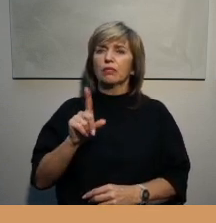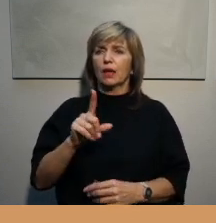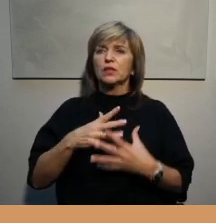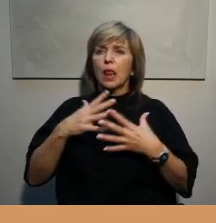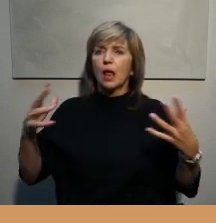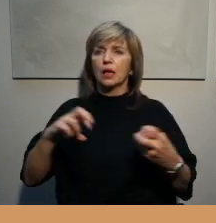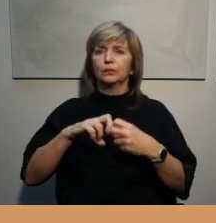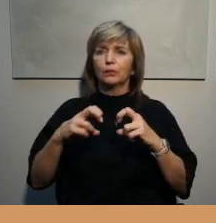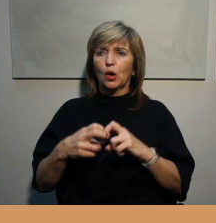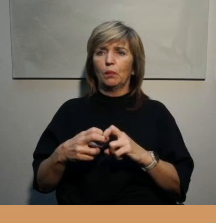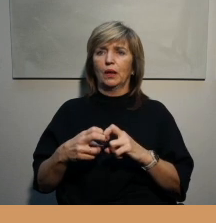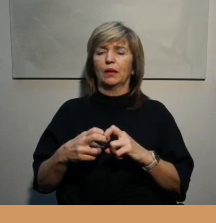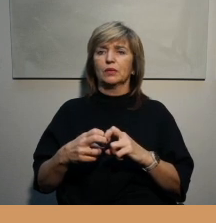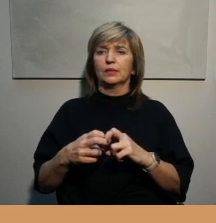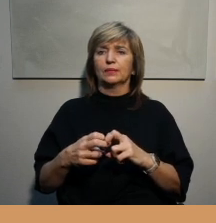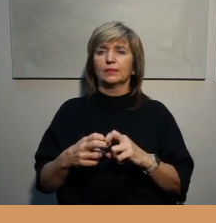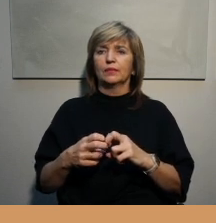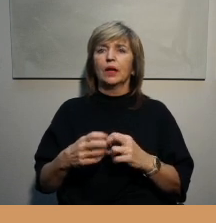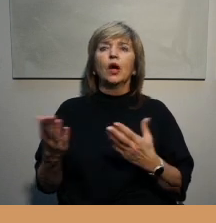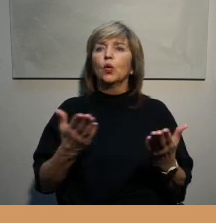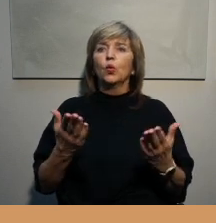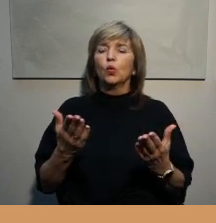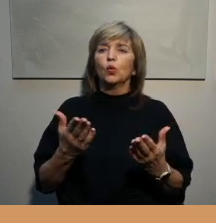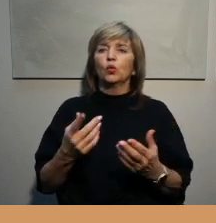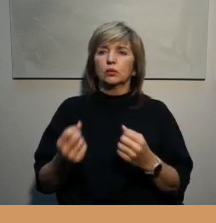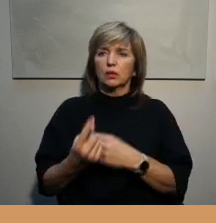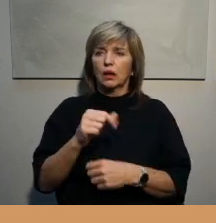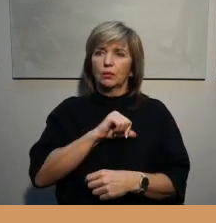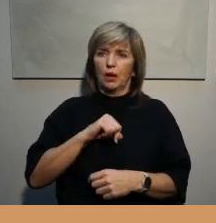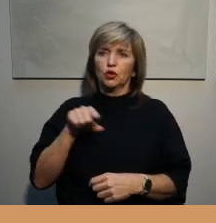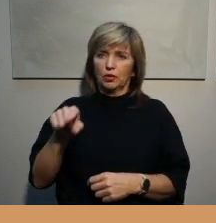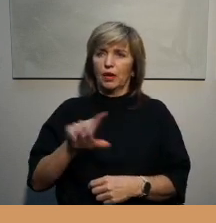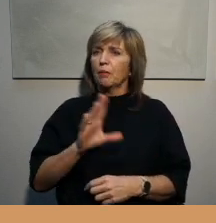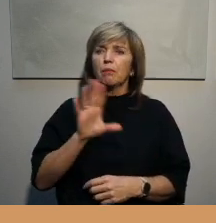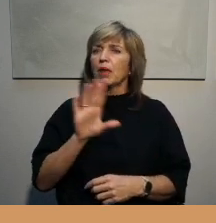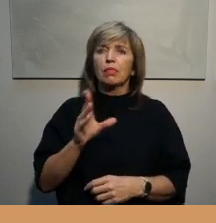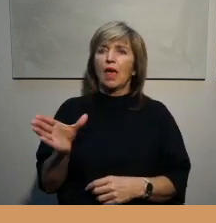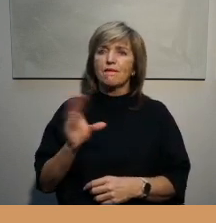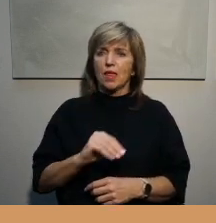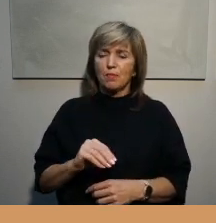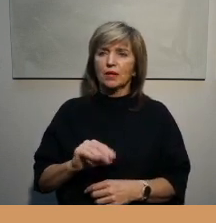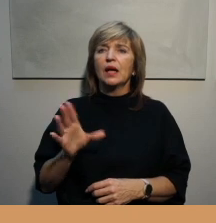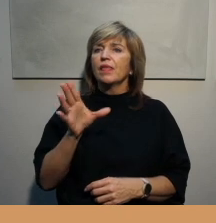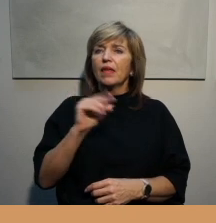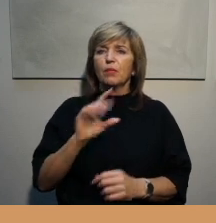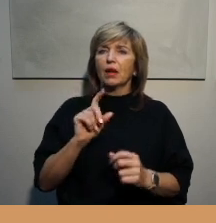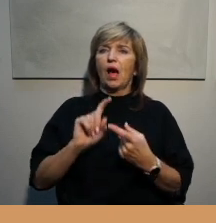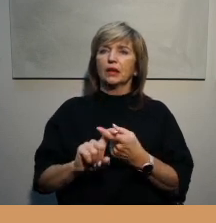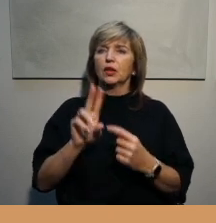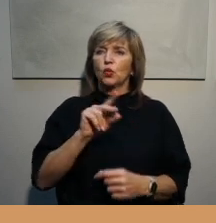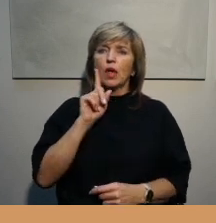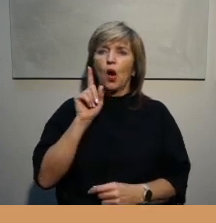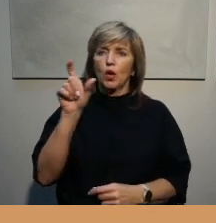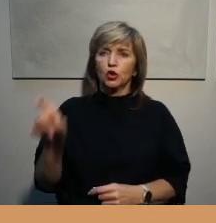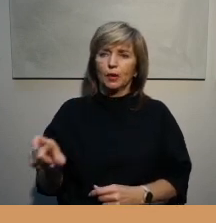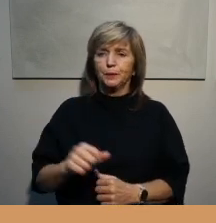milzīgās problēmas, kuras rada, protams, arī viņi paši, bet nevienmēr. Nevienmēr viss ir atkarīgs no